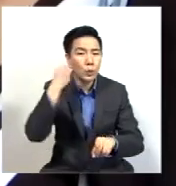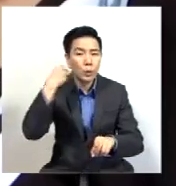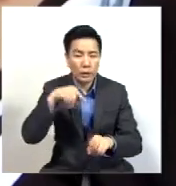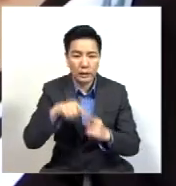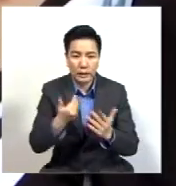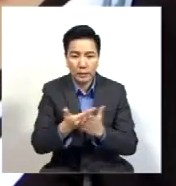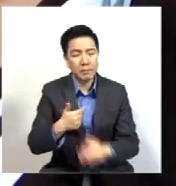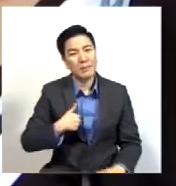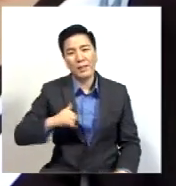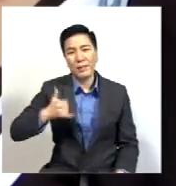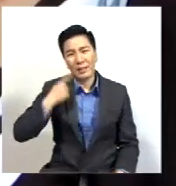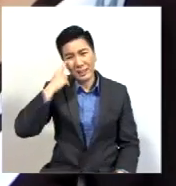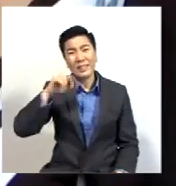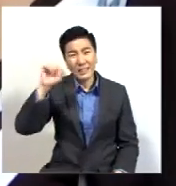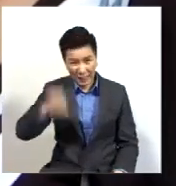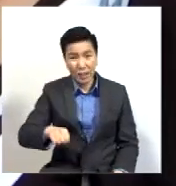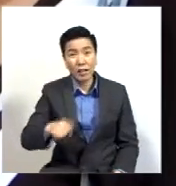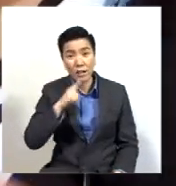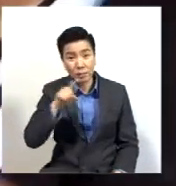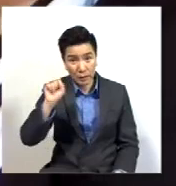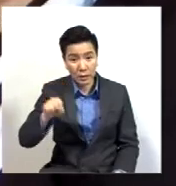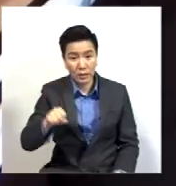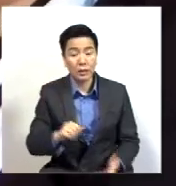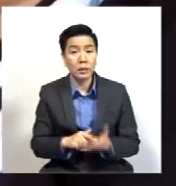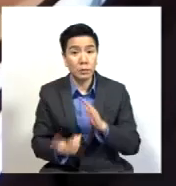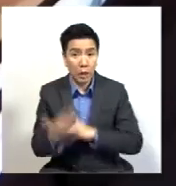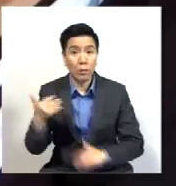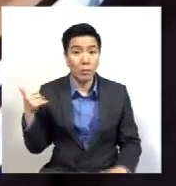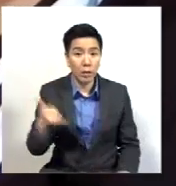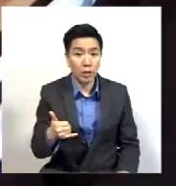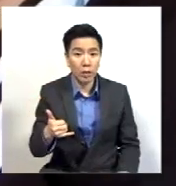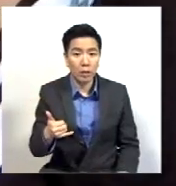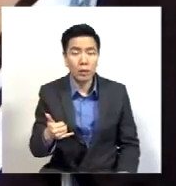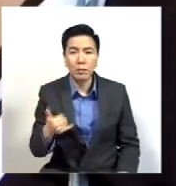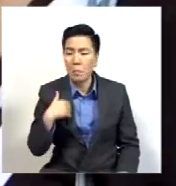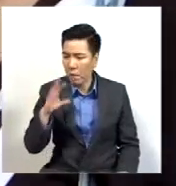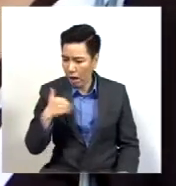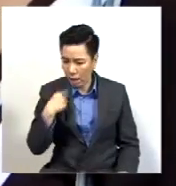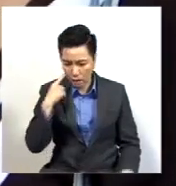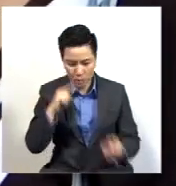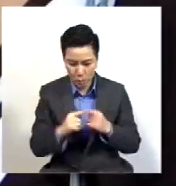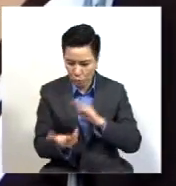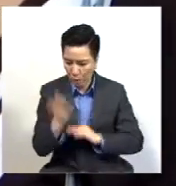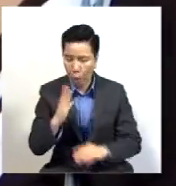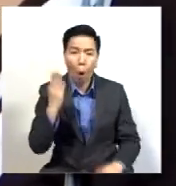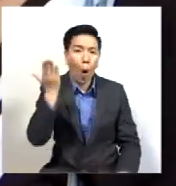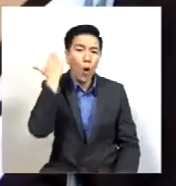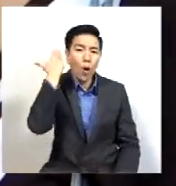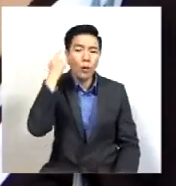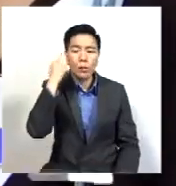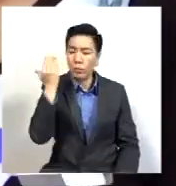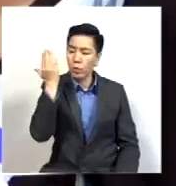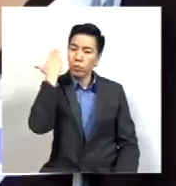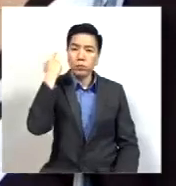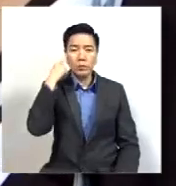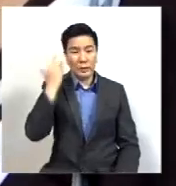ป้าก็ไม่แน่ใจมันใช่เหรอจ๊ะ อ๋ออย่างมาเมื่อเช้าก็คือ มาเมื่อไม่ใช่มาเช้าเมื่อวันก่อนเช้าวันก่อ